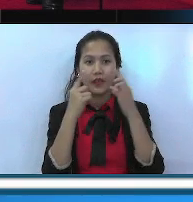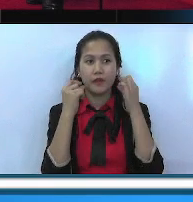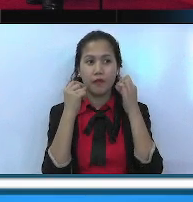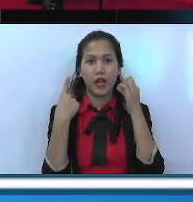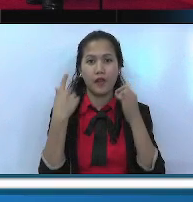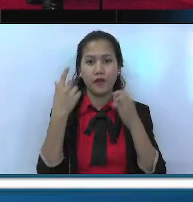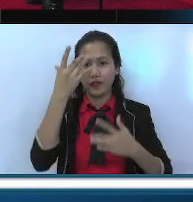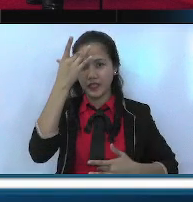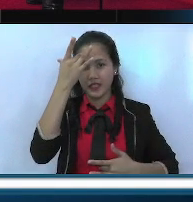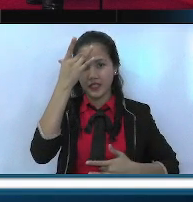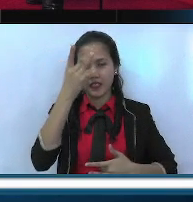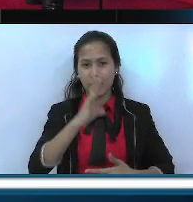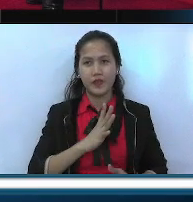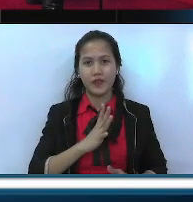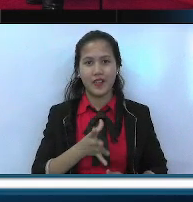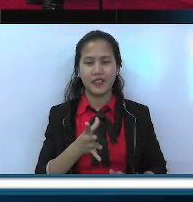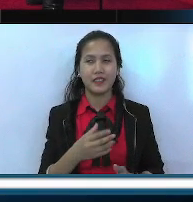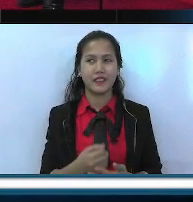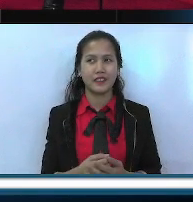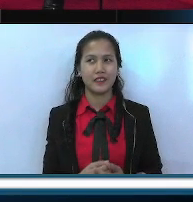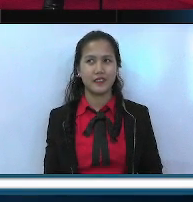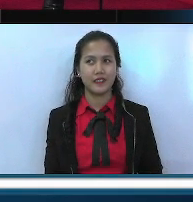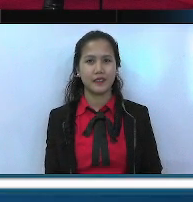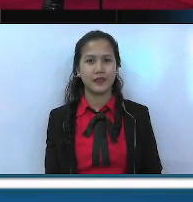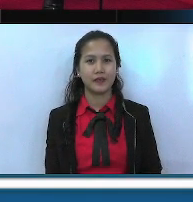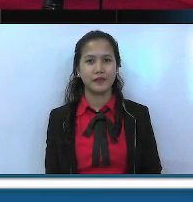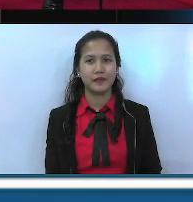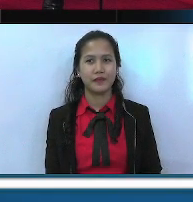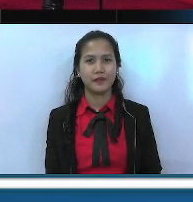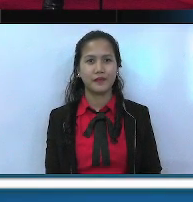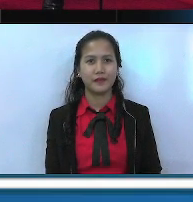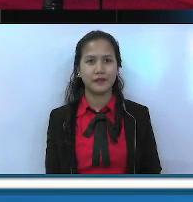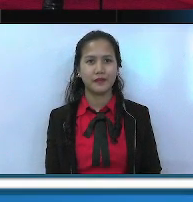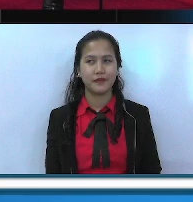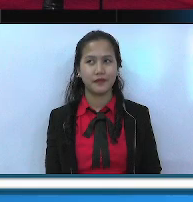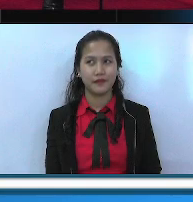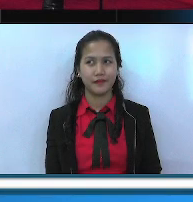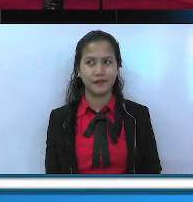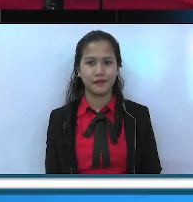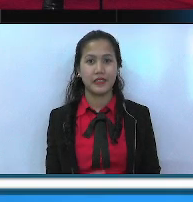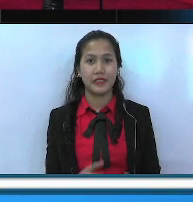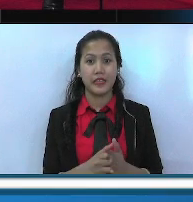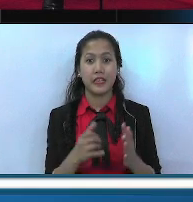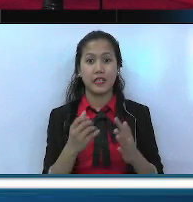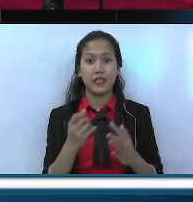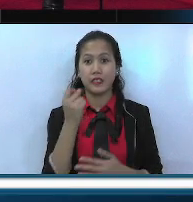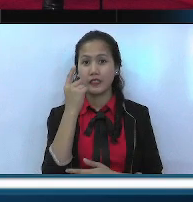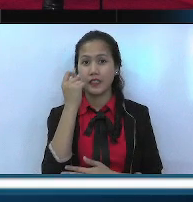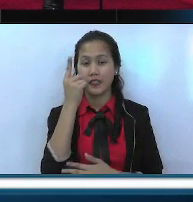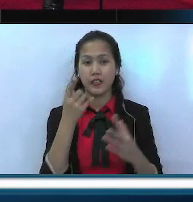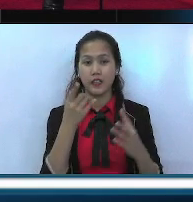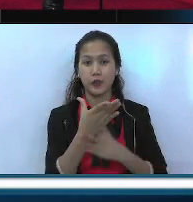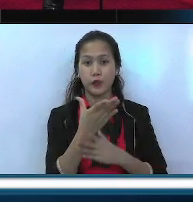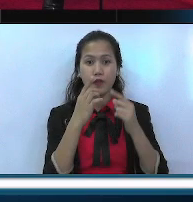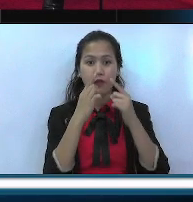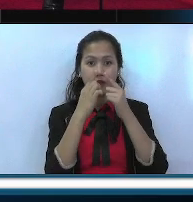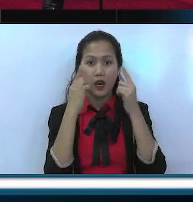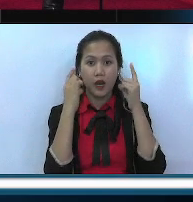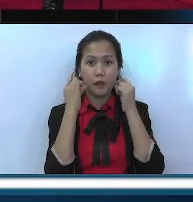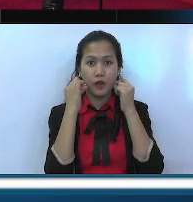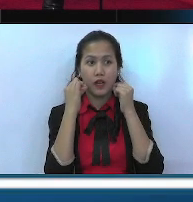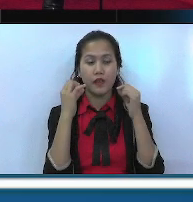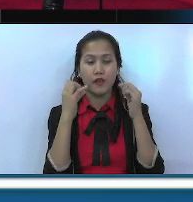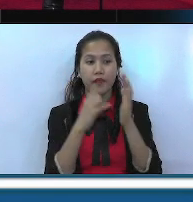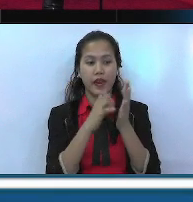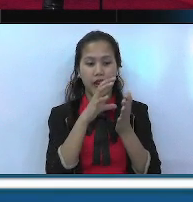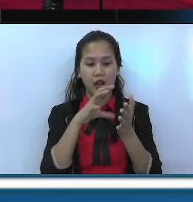yung, hindi yung communication eh, yung parang ano mo, confidence mo yes. Sa tao. Alam mo, yung, yes. Yun yung isa sa mga, ano,